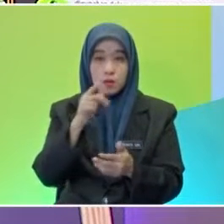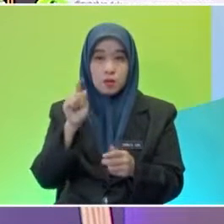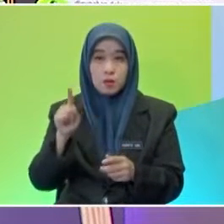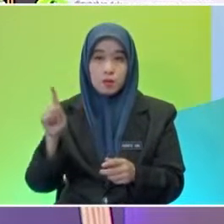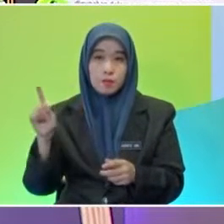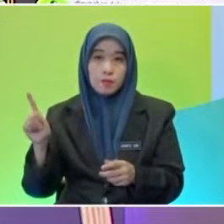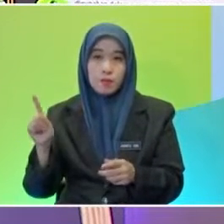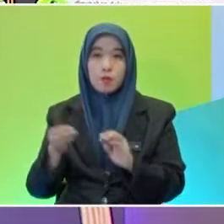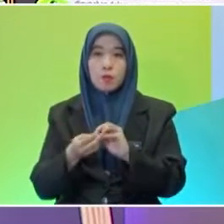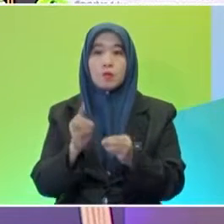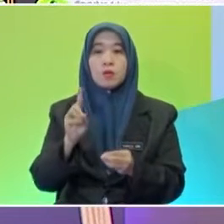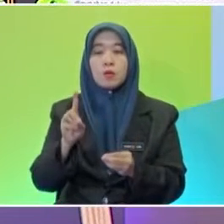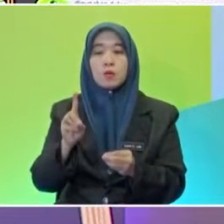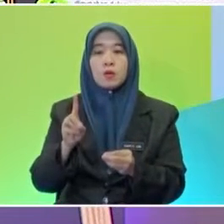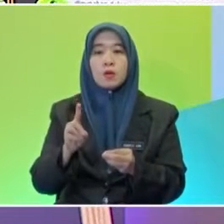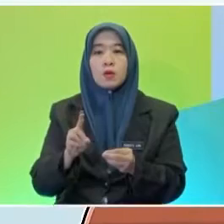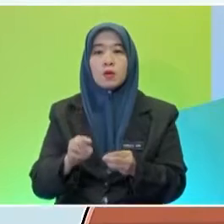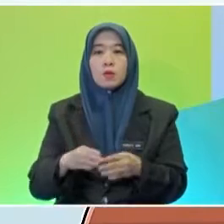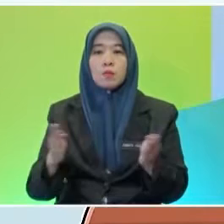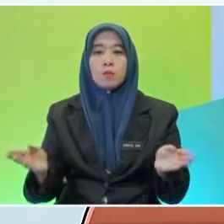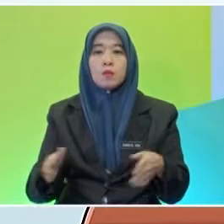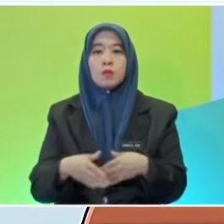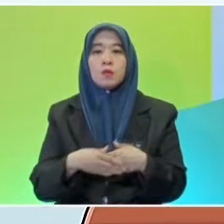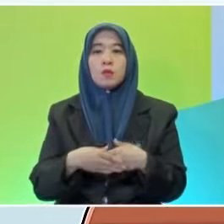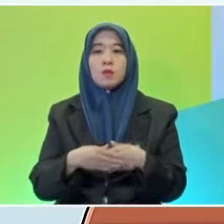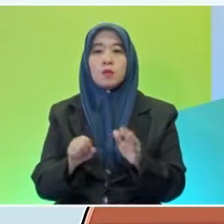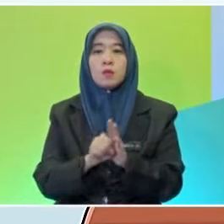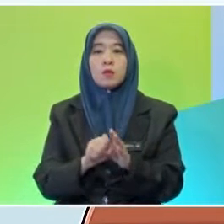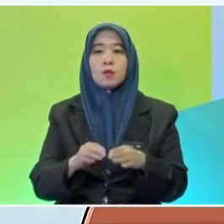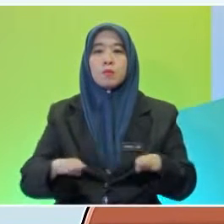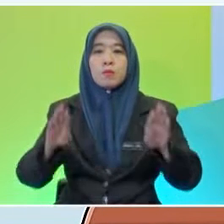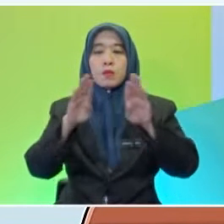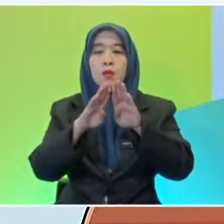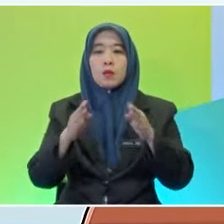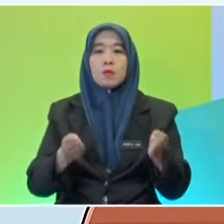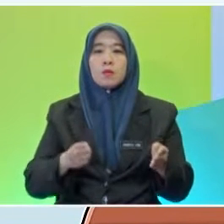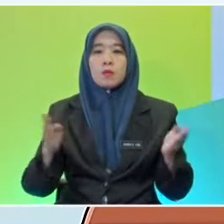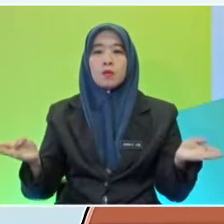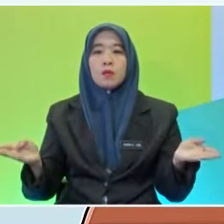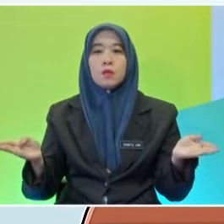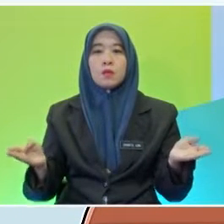yang pertama sekali kita tengok bahasa Melayu sebagai bahasa dulu